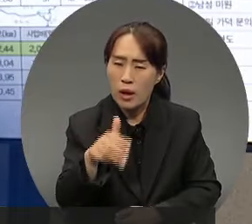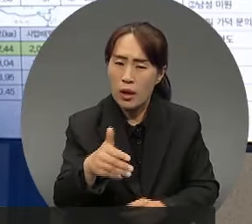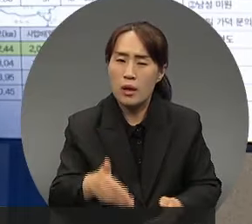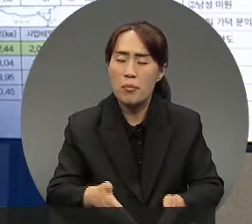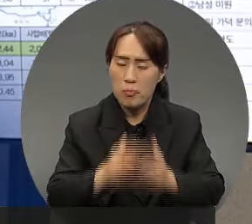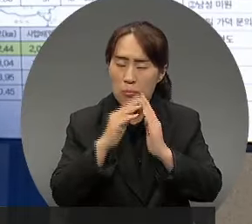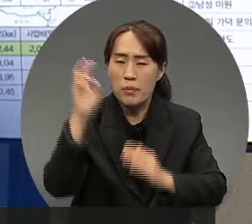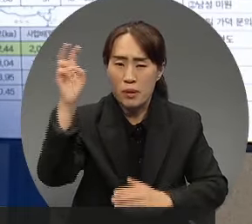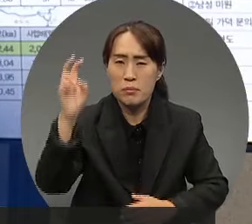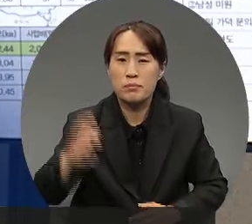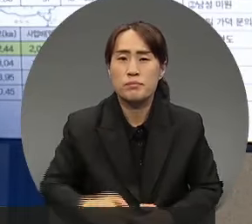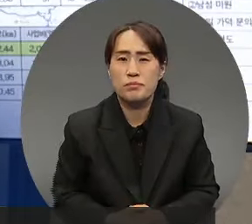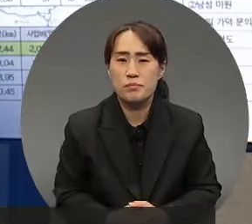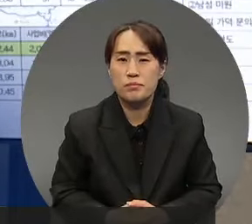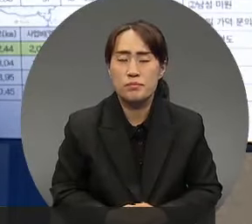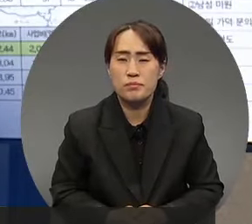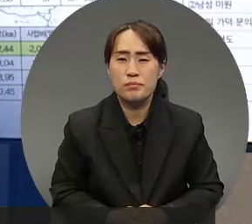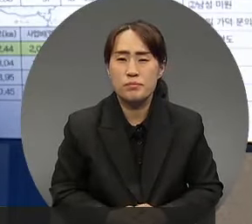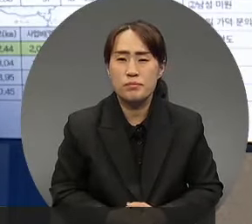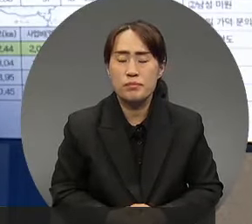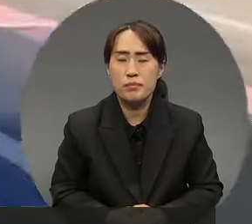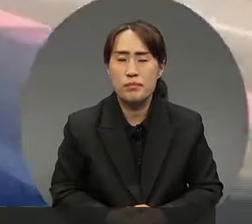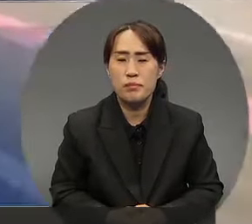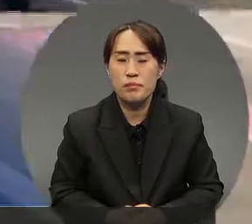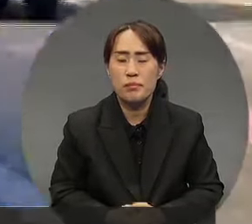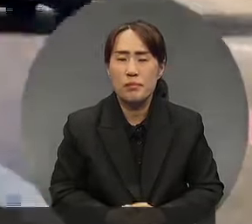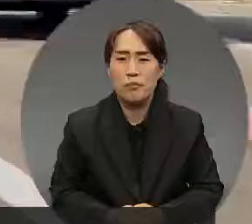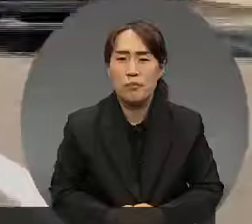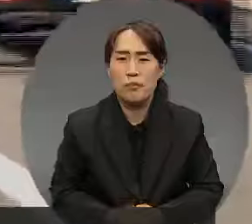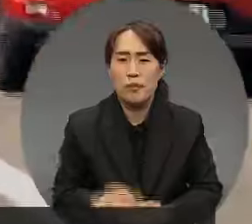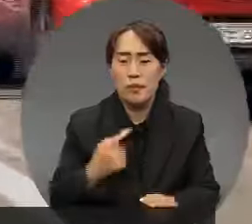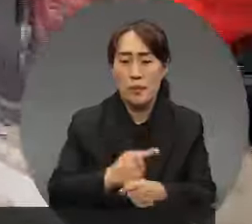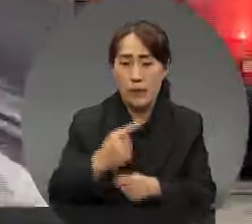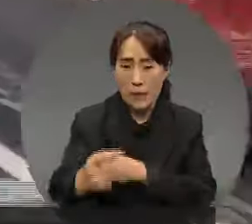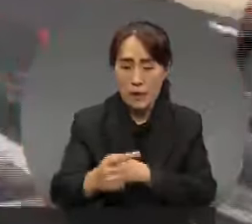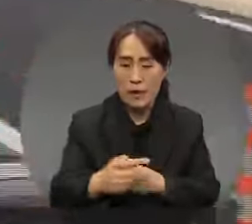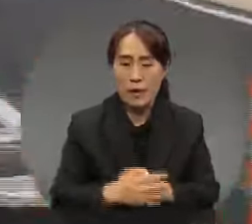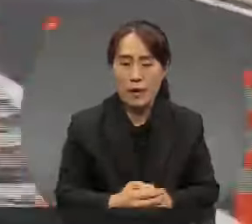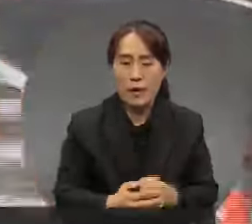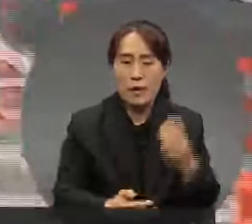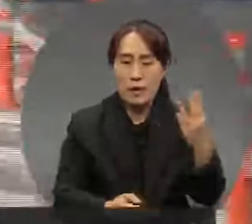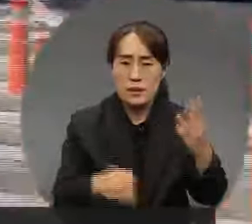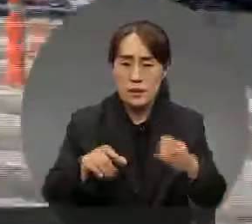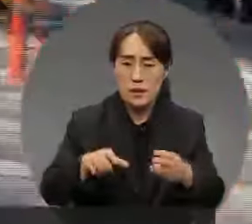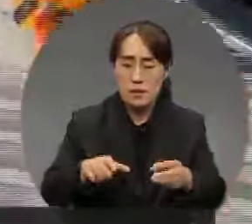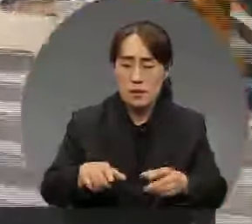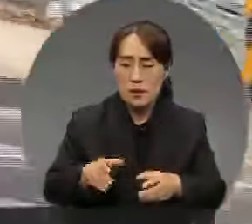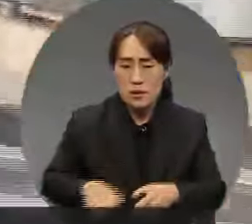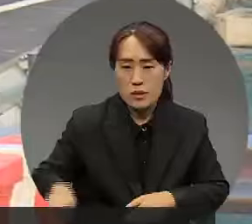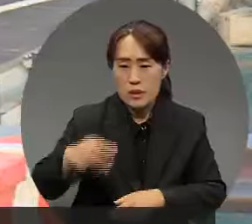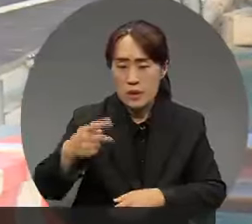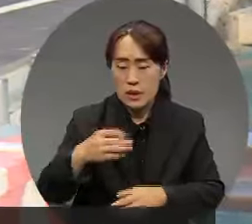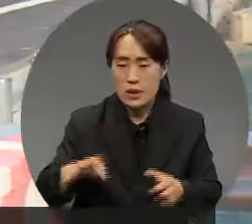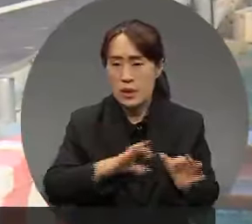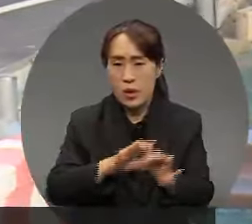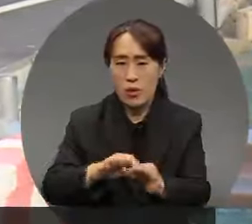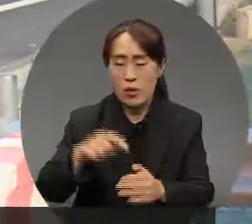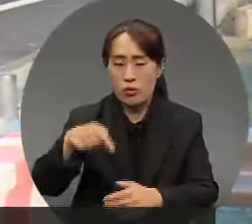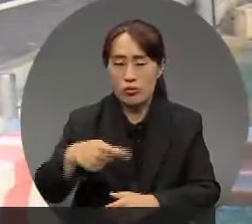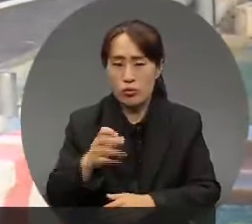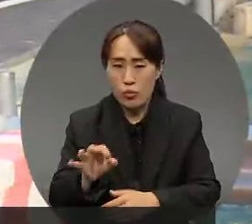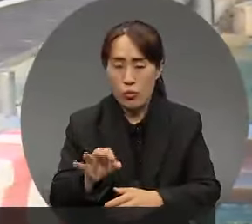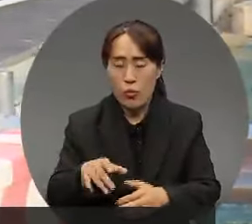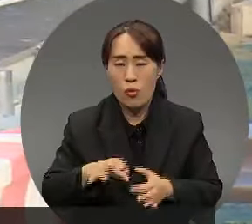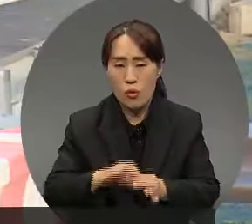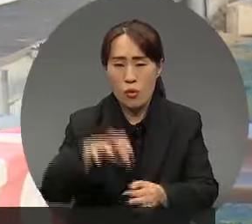그것도 그 정도 경까지는 완료가 될 것으로 내년에도 순환로와 상리 터널을 이어줄 국동 교차로